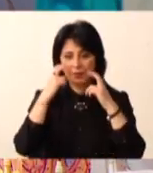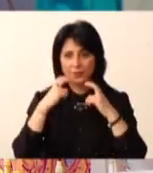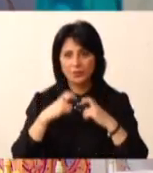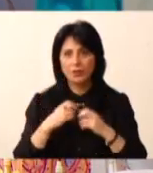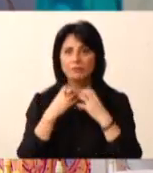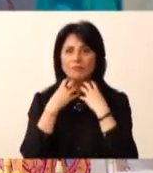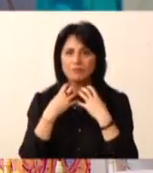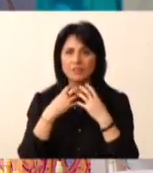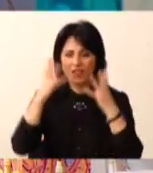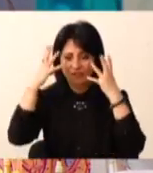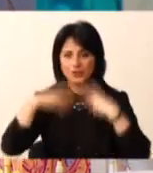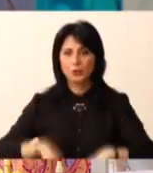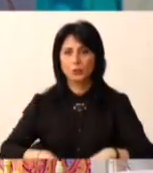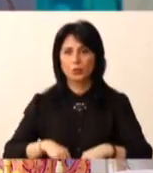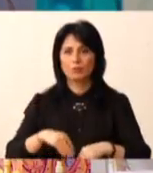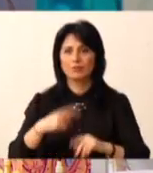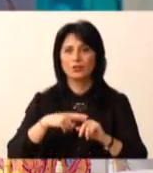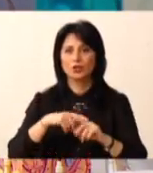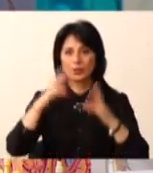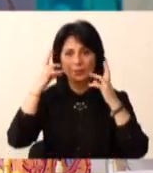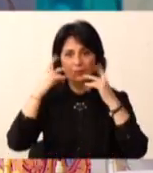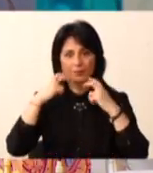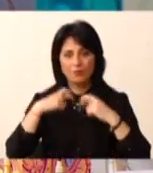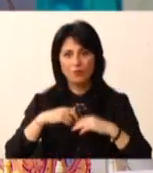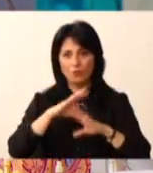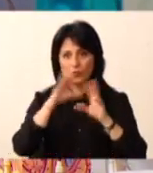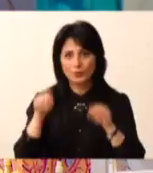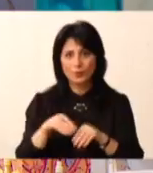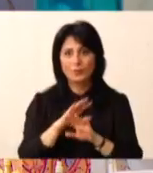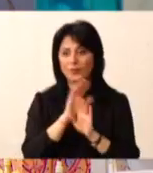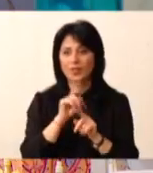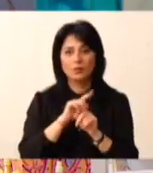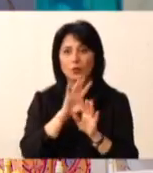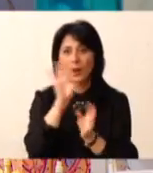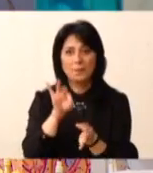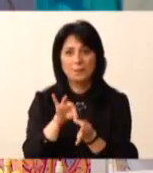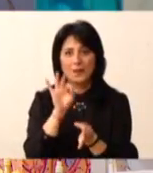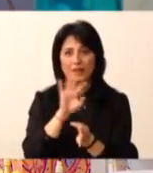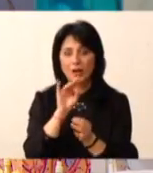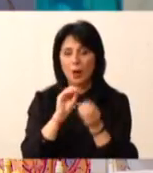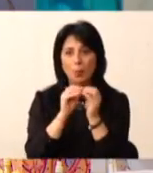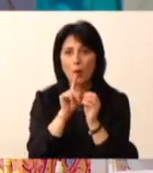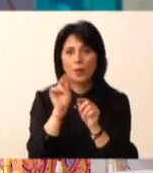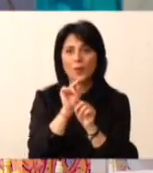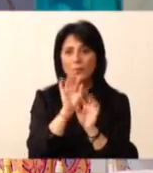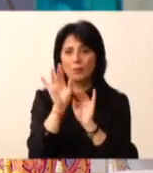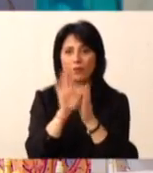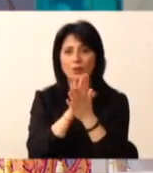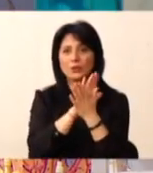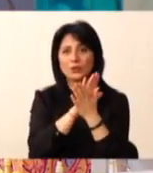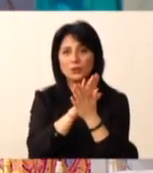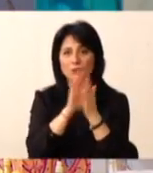მარტო ენდოკრინოლოგთან არა, ძალიან ბევრ ექიმთან იმოწმებენ ორგანიზმს და დროულად, თუ კი სადმე რაღაც პრობლემა